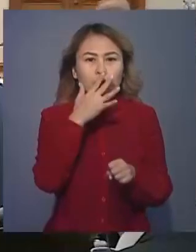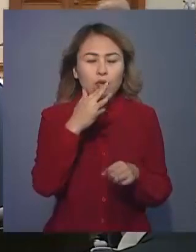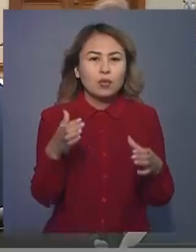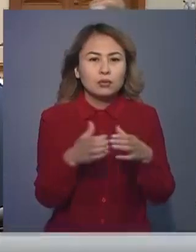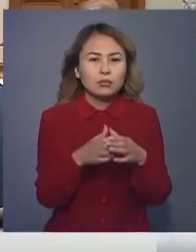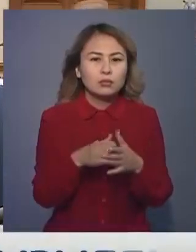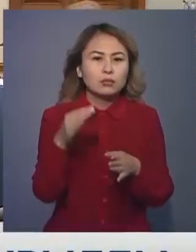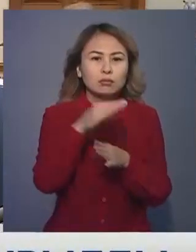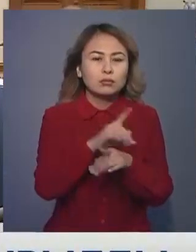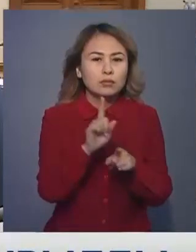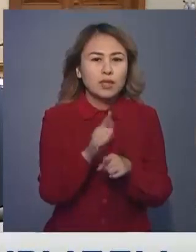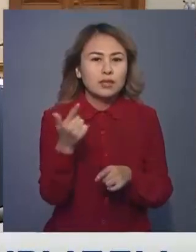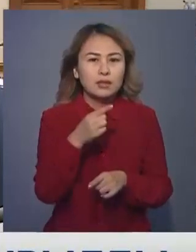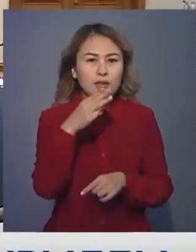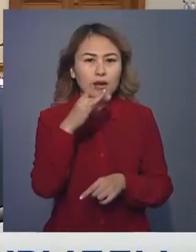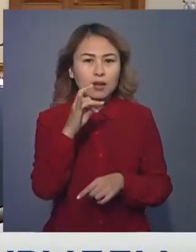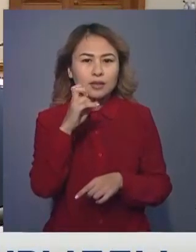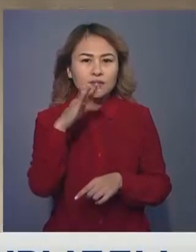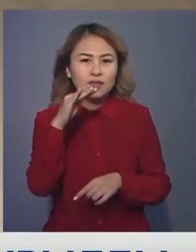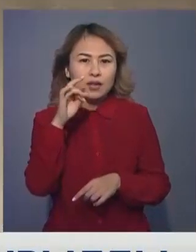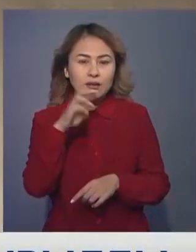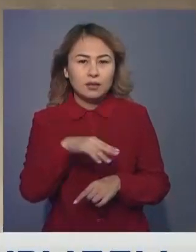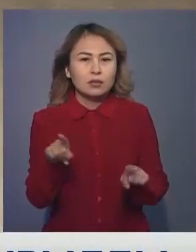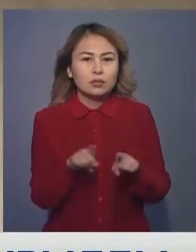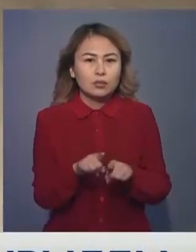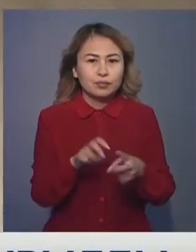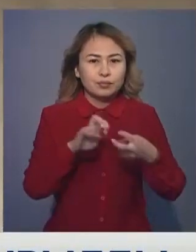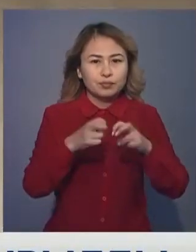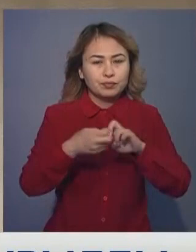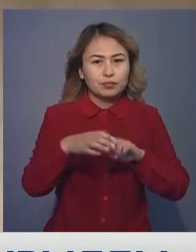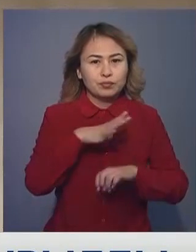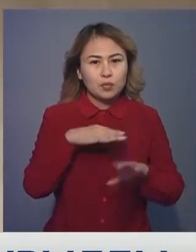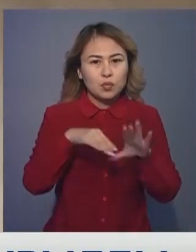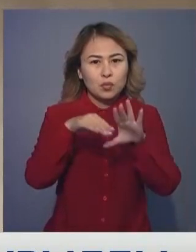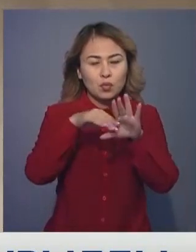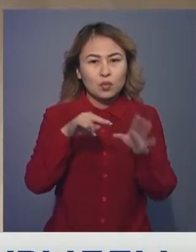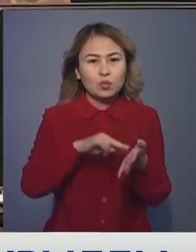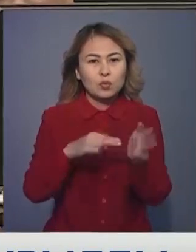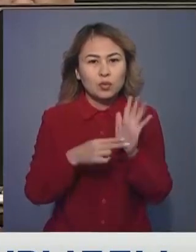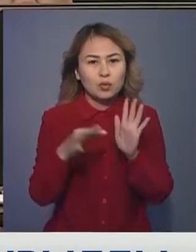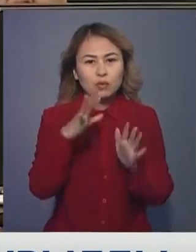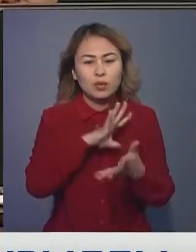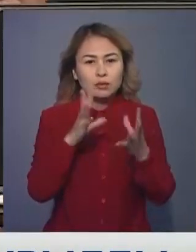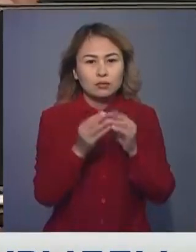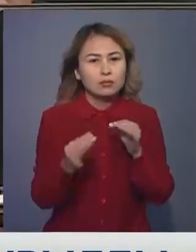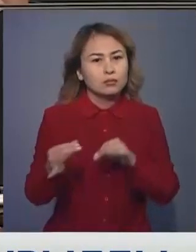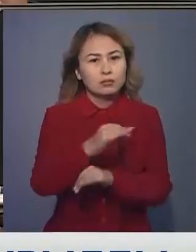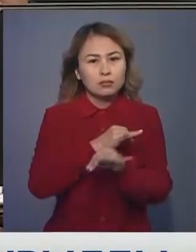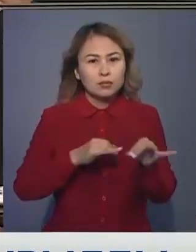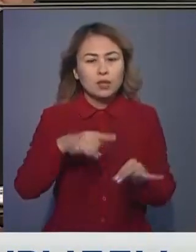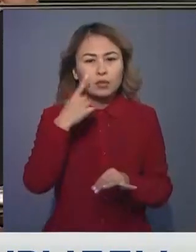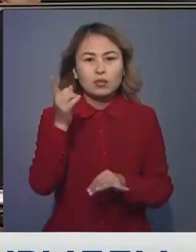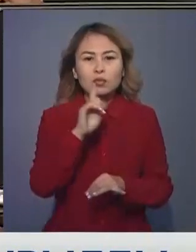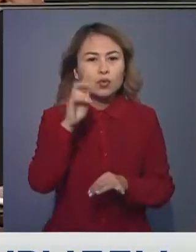ұлттық қордан тағы кепілдендірілген трансферт бөлу мәселесі қаралып жатыр. Бюджет жобасы әзірге комитет отырыстарында талқыланады.